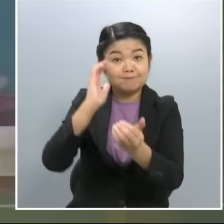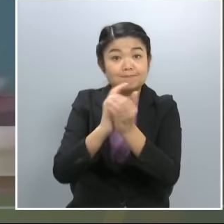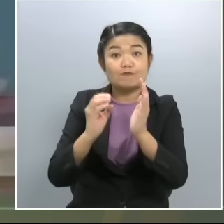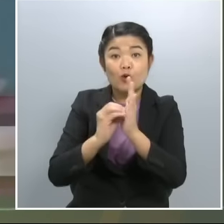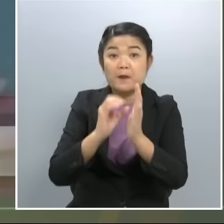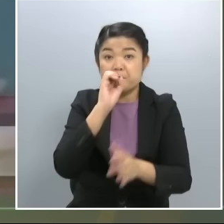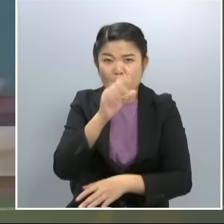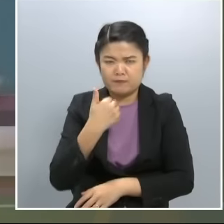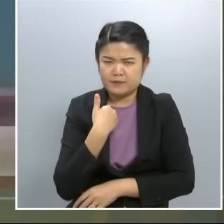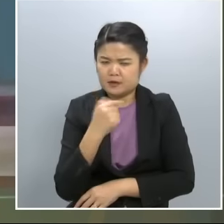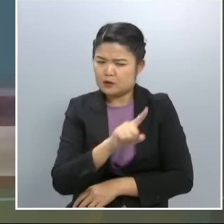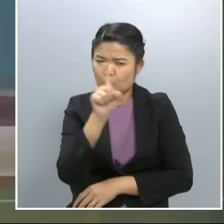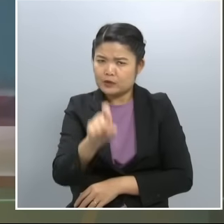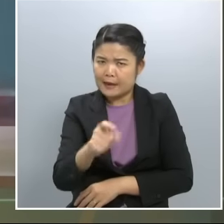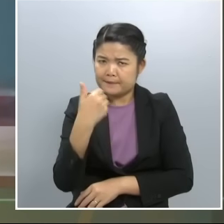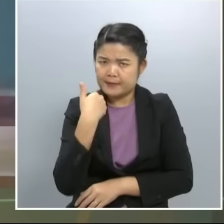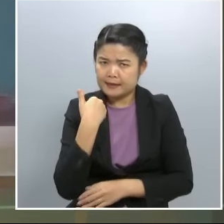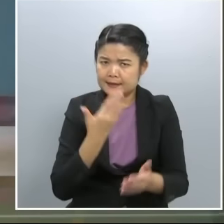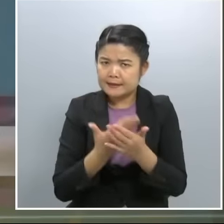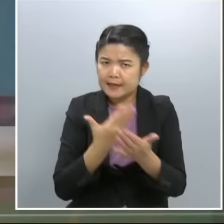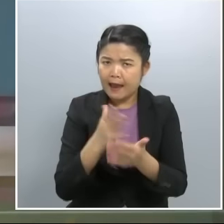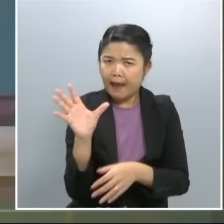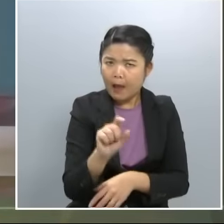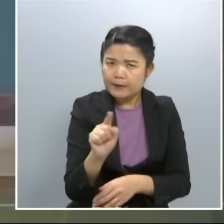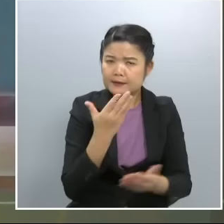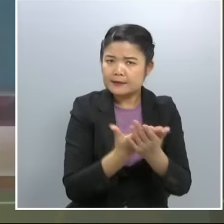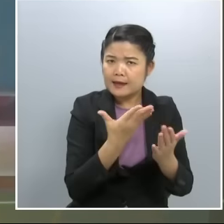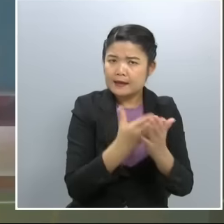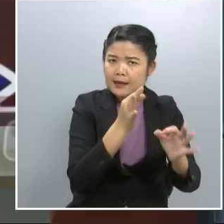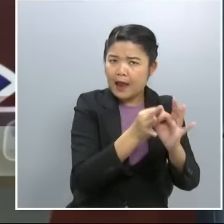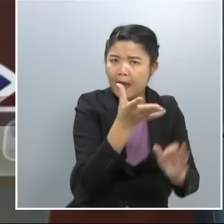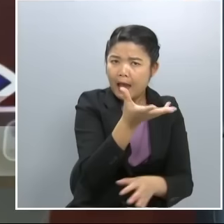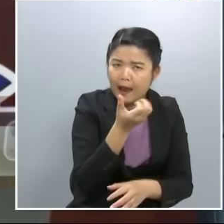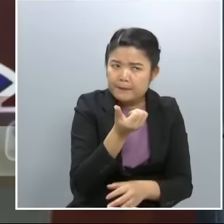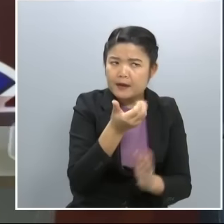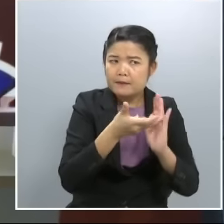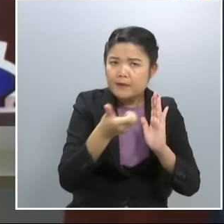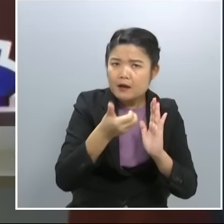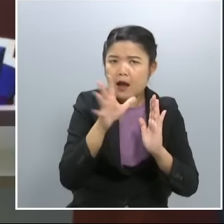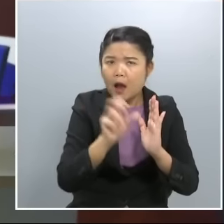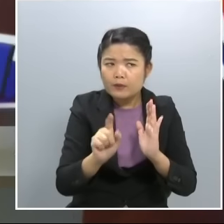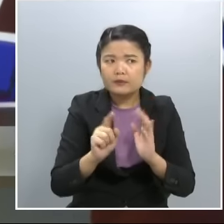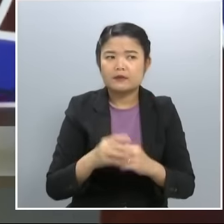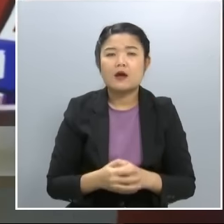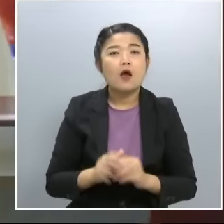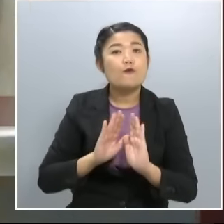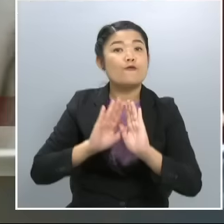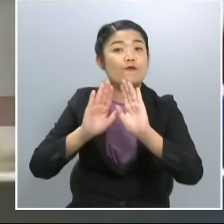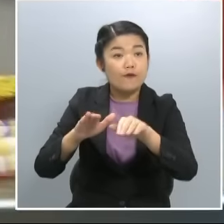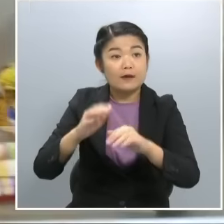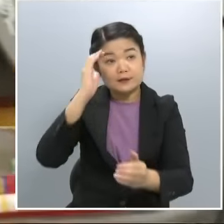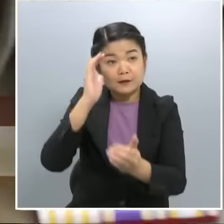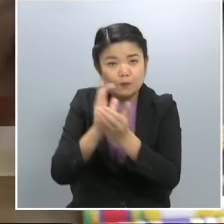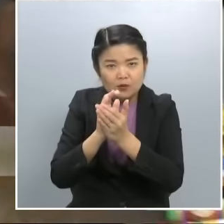บอกยังมีความน่าสงสัยเรื่องที่มาของเงินในการไปเบิกว่ามาจากไหนยังไงเรื่องนี้ก็มอบหมายให้ชุดสืบแล้วก็สน